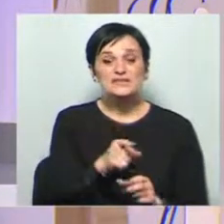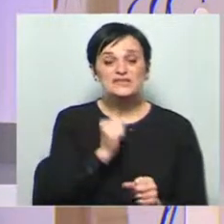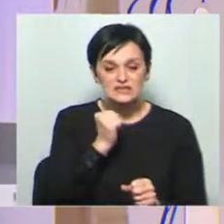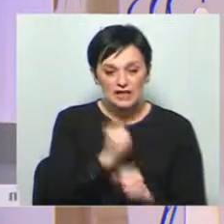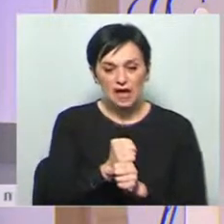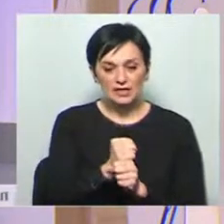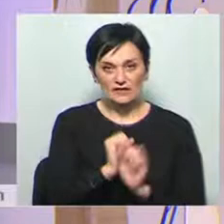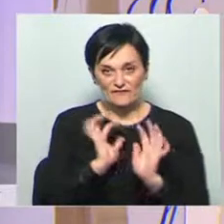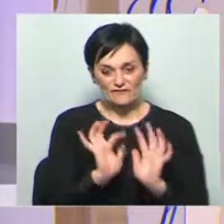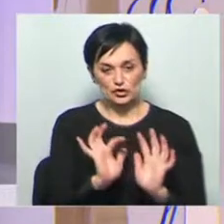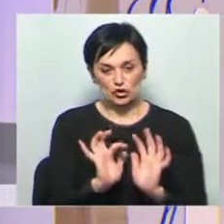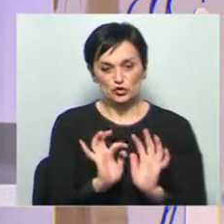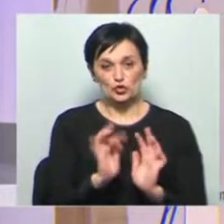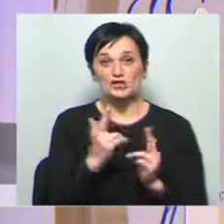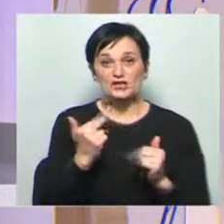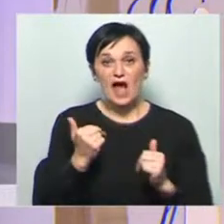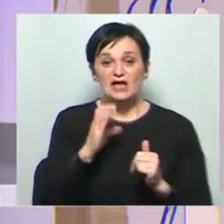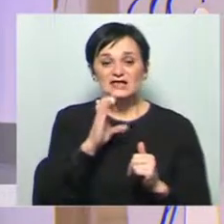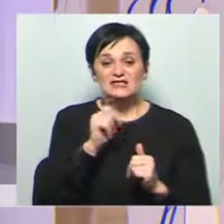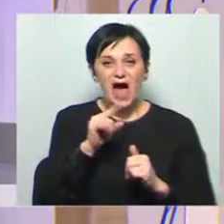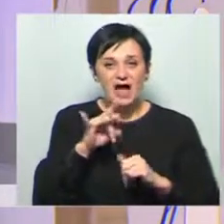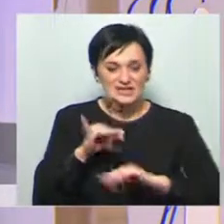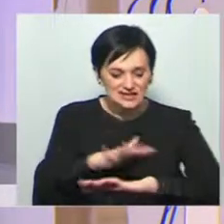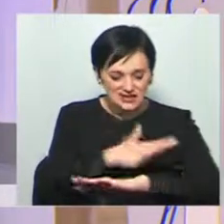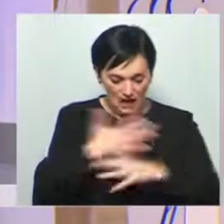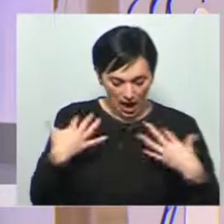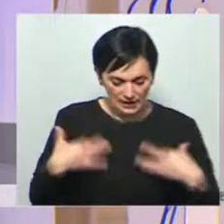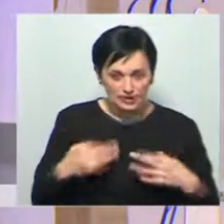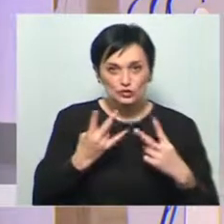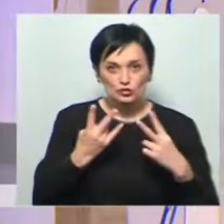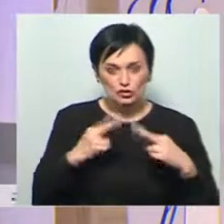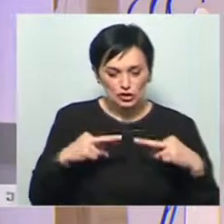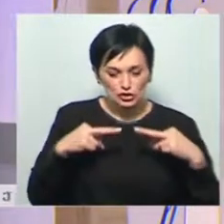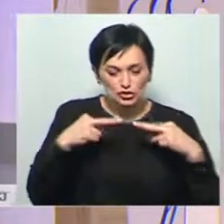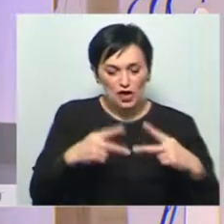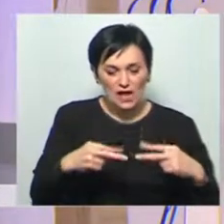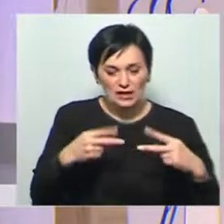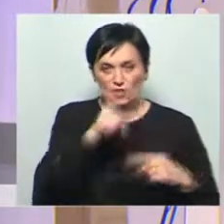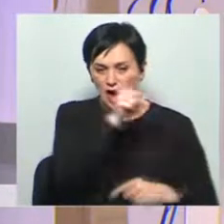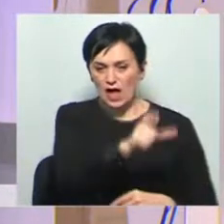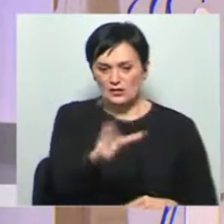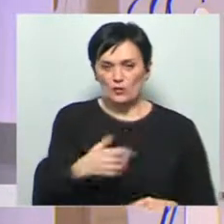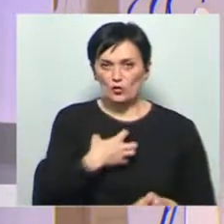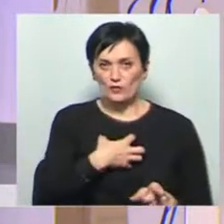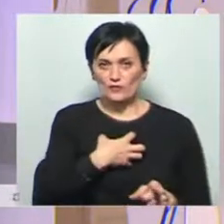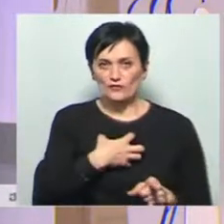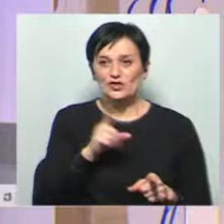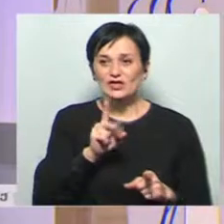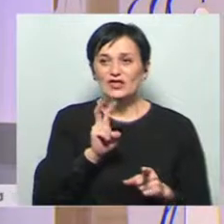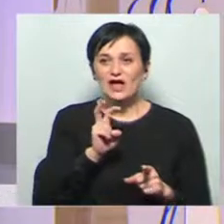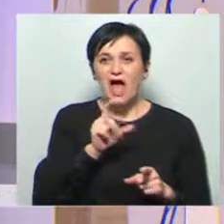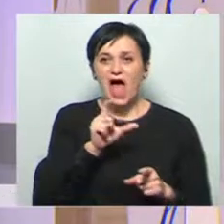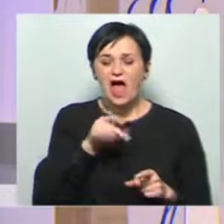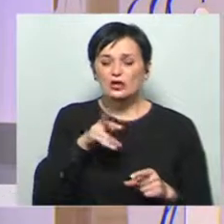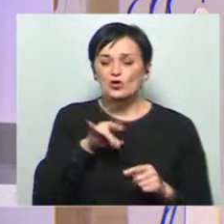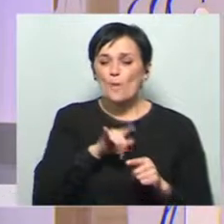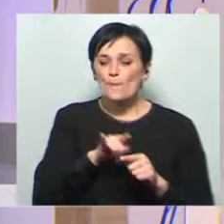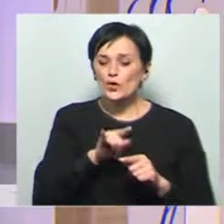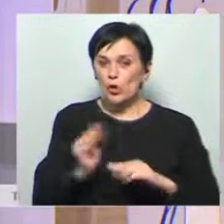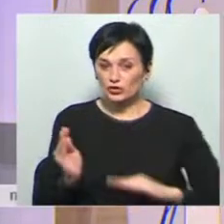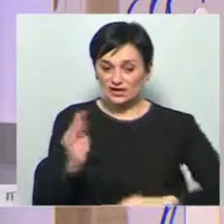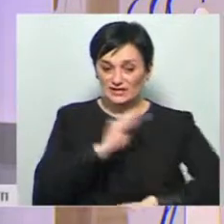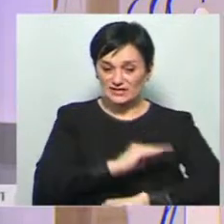გაკეთებაზე ვიზრუნოთ და სახსრების ჩანაცვლება იქნებოდა ამ ადამიანებისათვის ძალიან მნიშვნელოვანი, ანუ ენდოპროტეზირება.